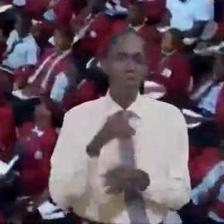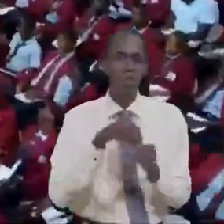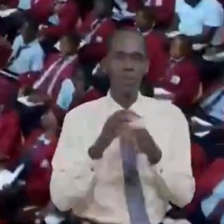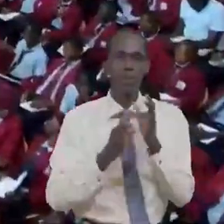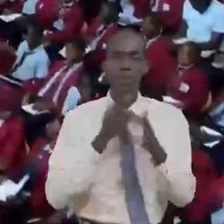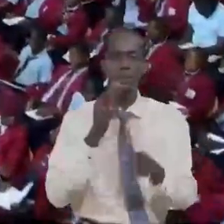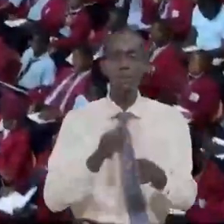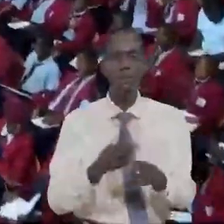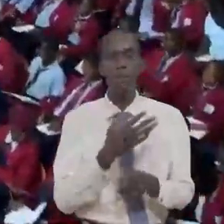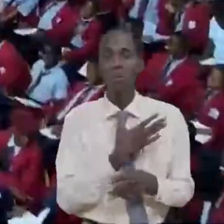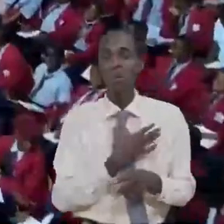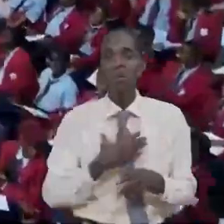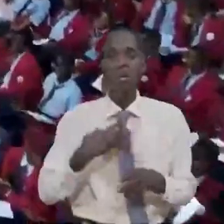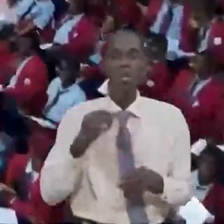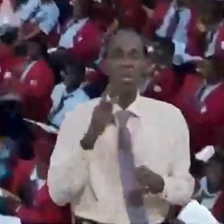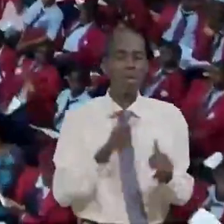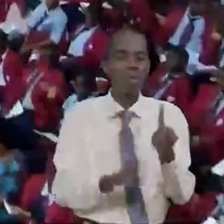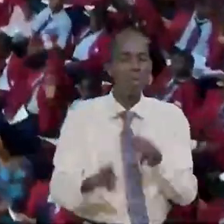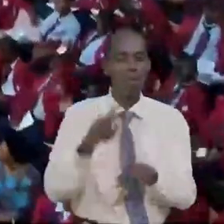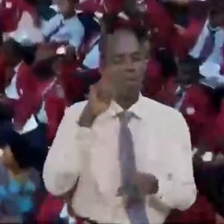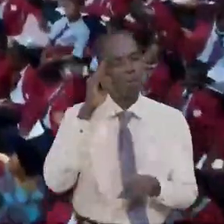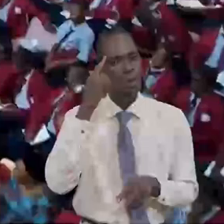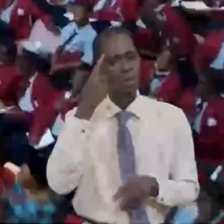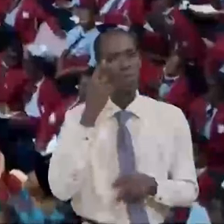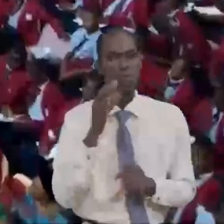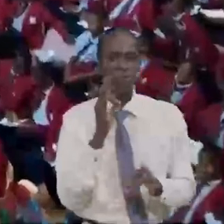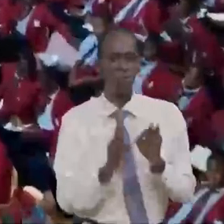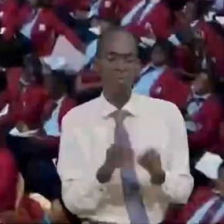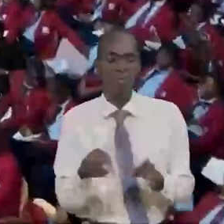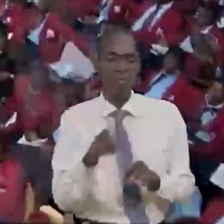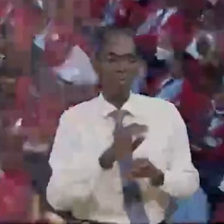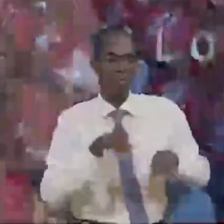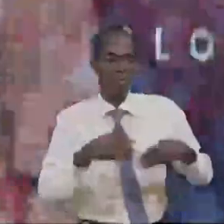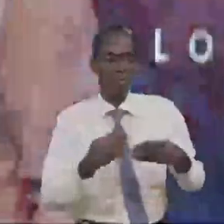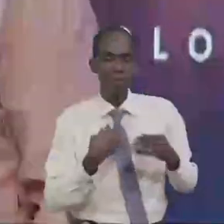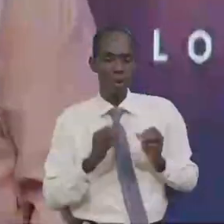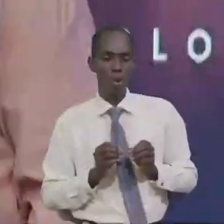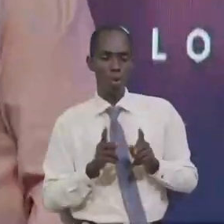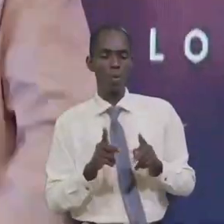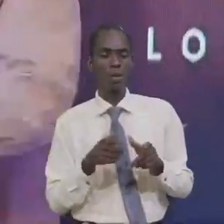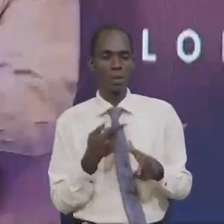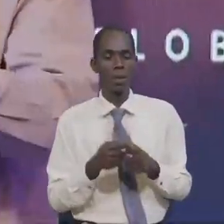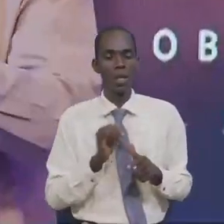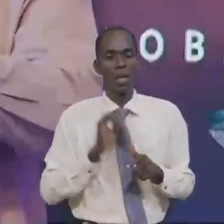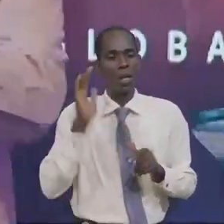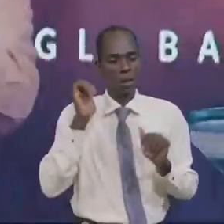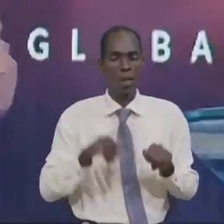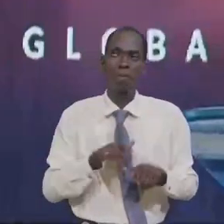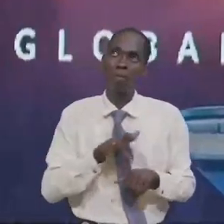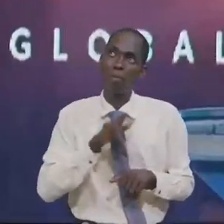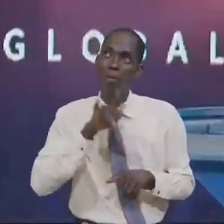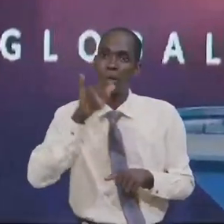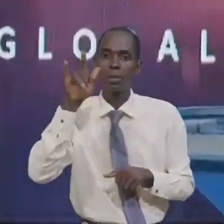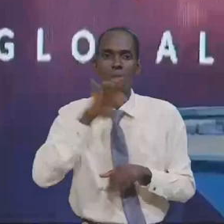et ce que tu penses aussi me donne la chance alors je vais prendre mon bol tu n'as pas besoin de